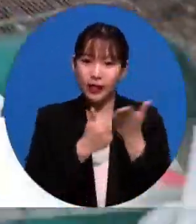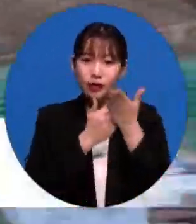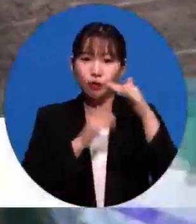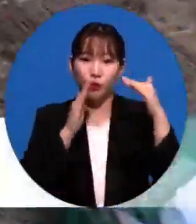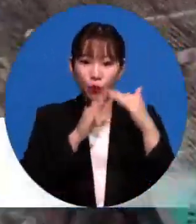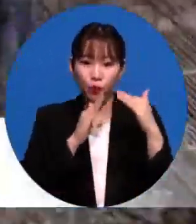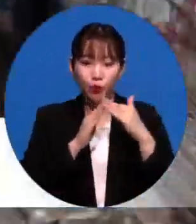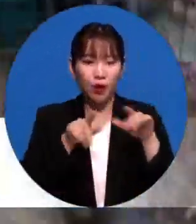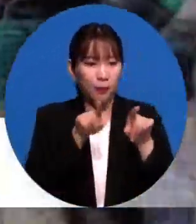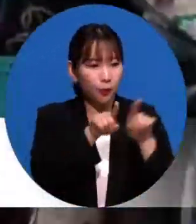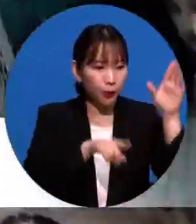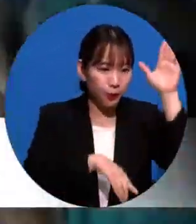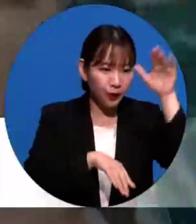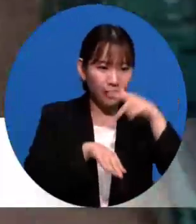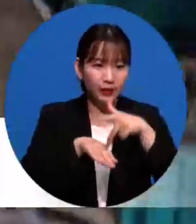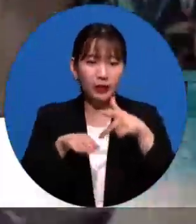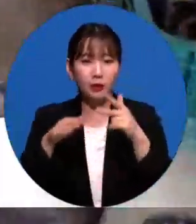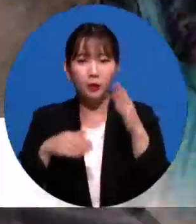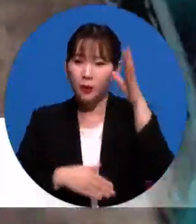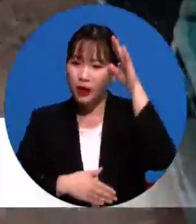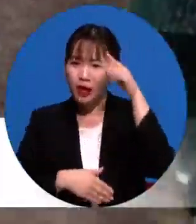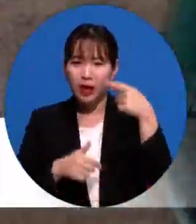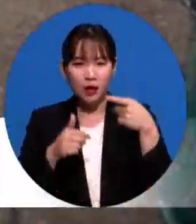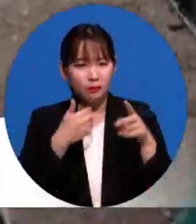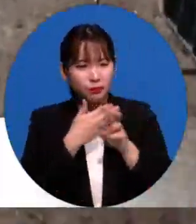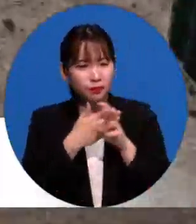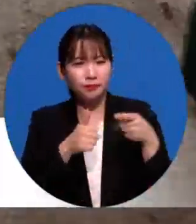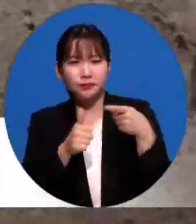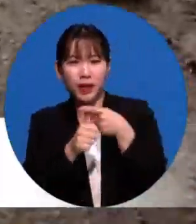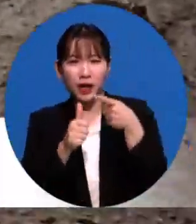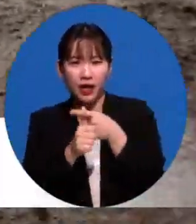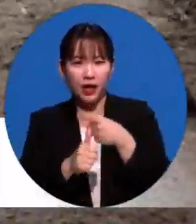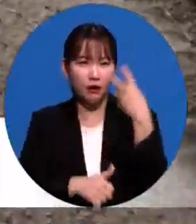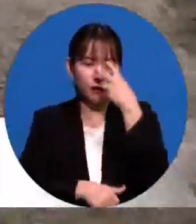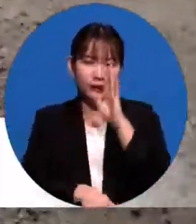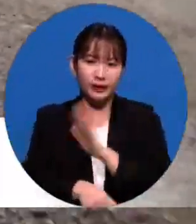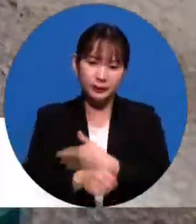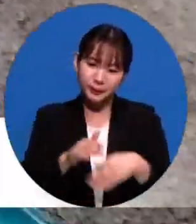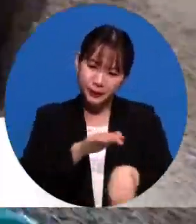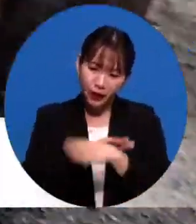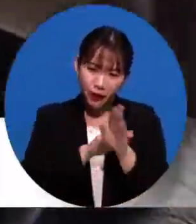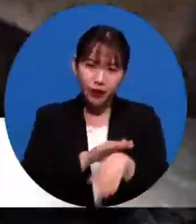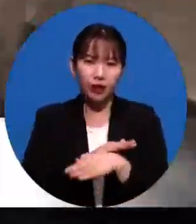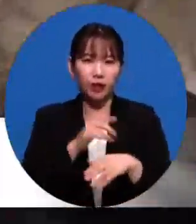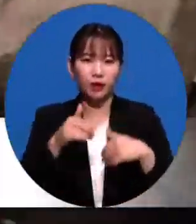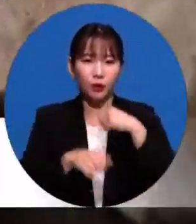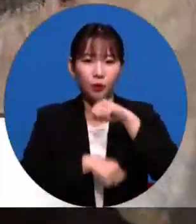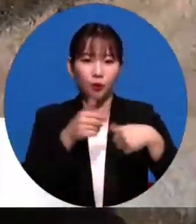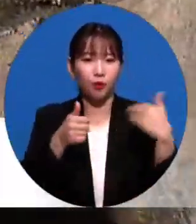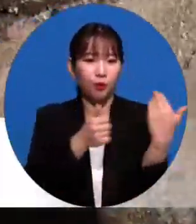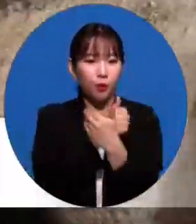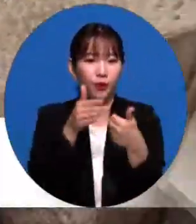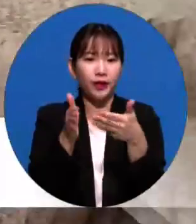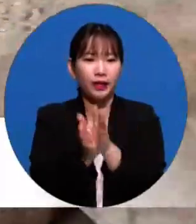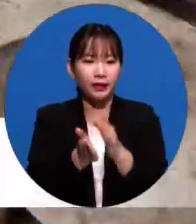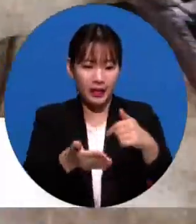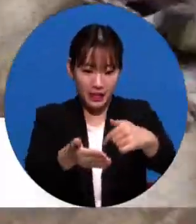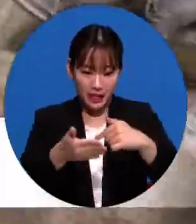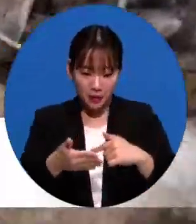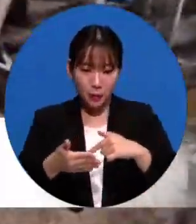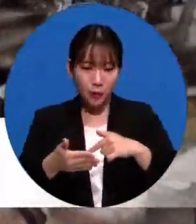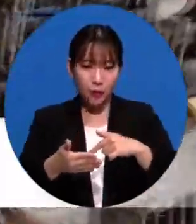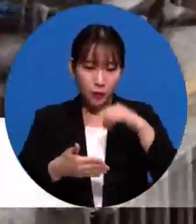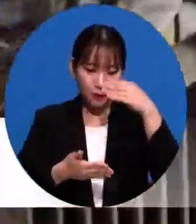일반 개와 진도계를 불법으로 도축하고 있으며 관리가 부실하다는 동물 보호단체 제보를 받고